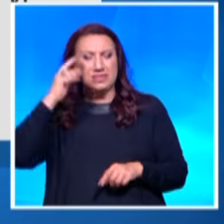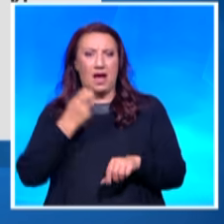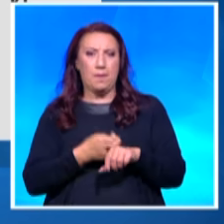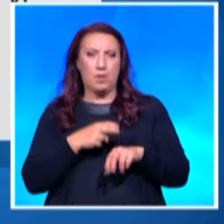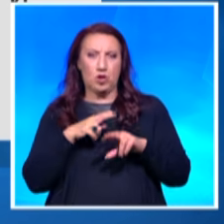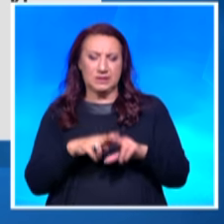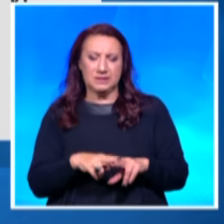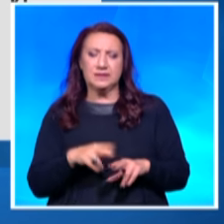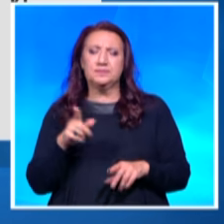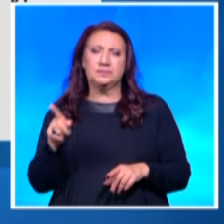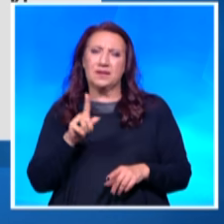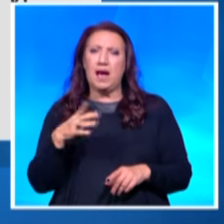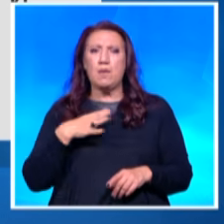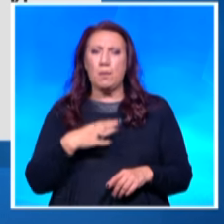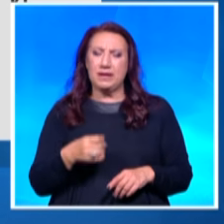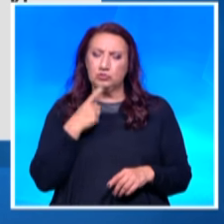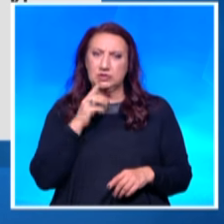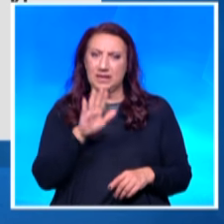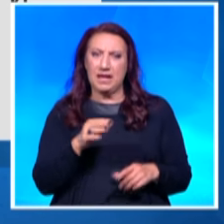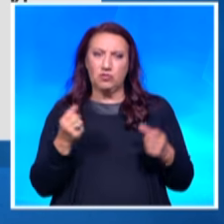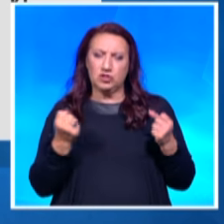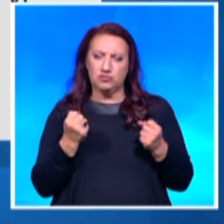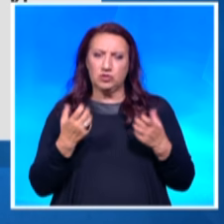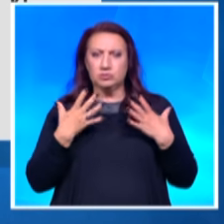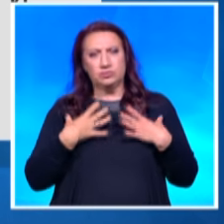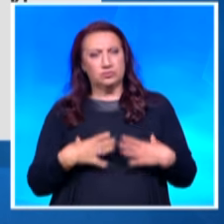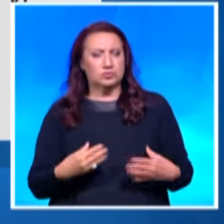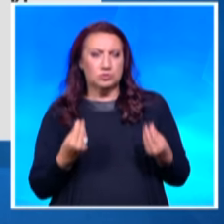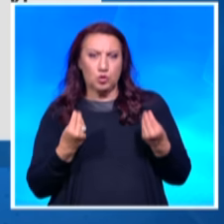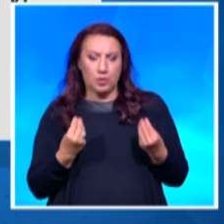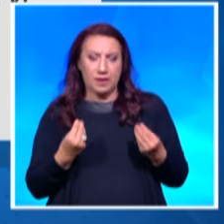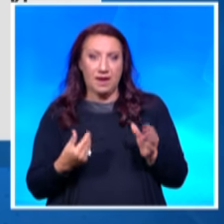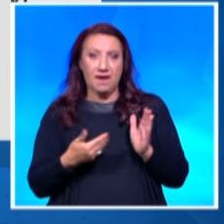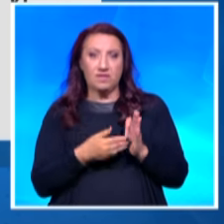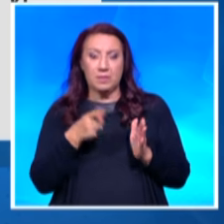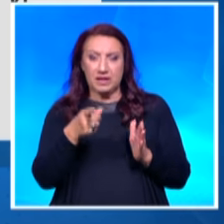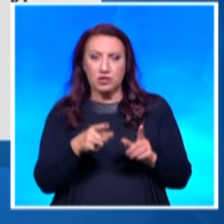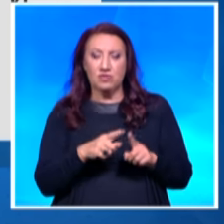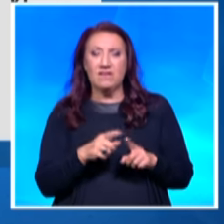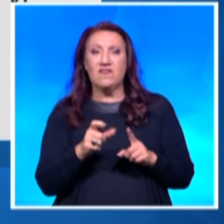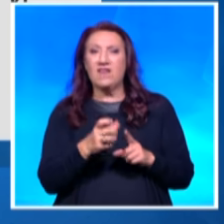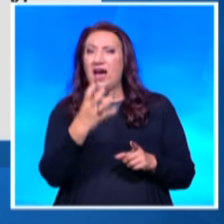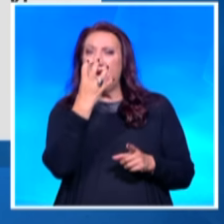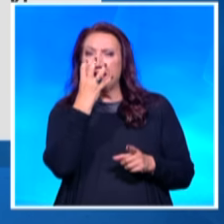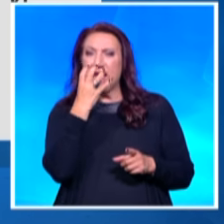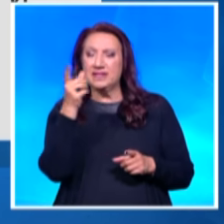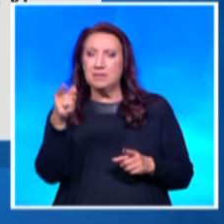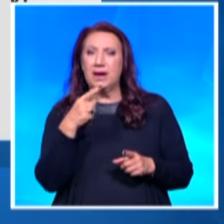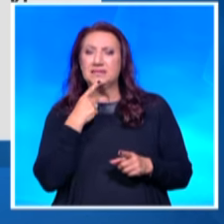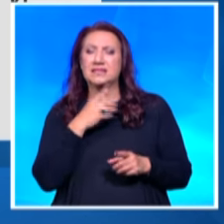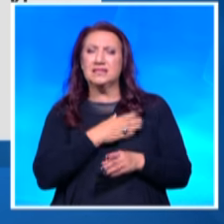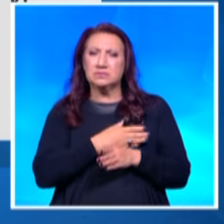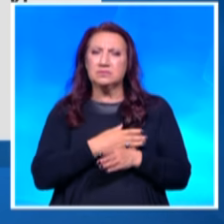е извън опасност за живота, в стабилно състояние. Въпреки това е в реанимацията на лечебното заведение под